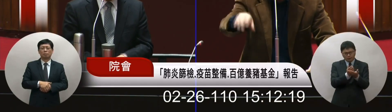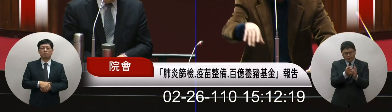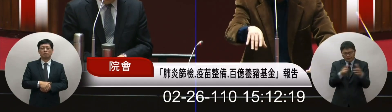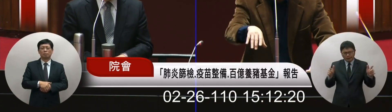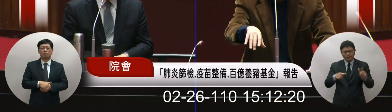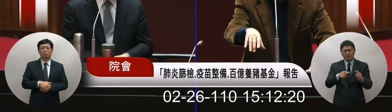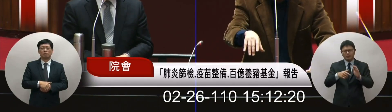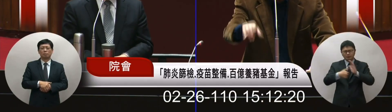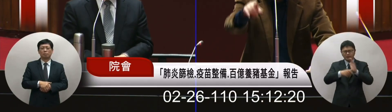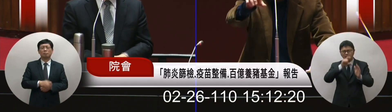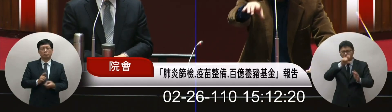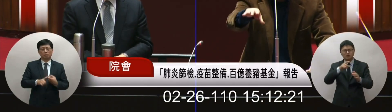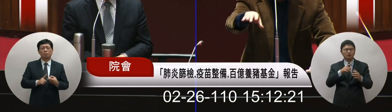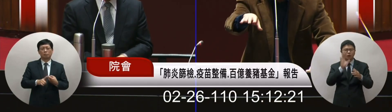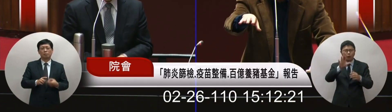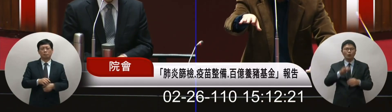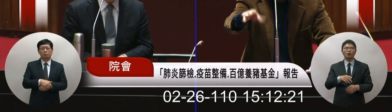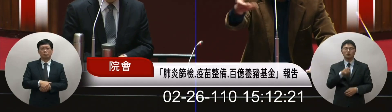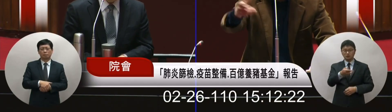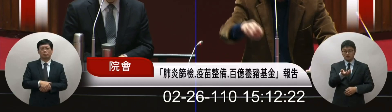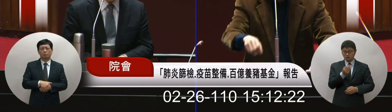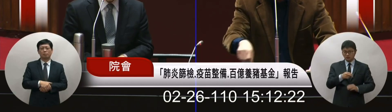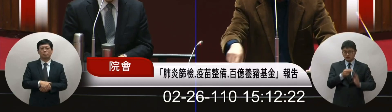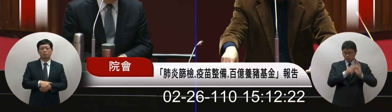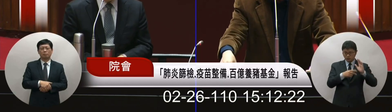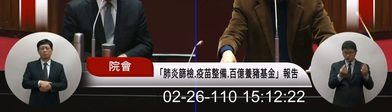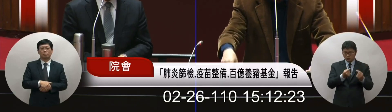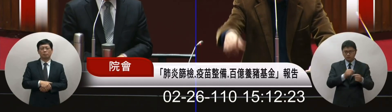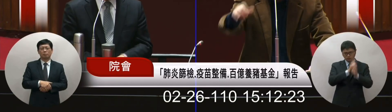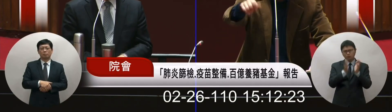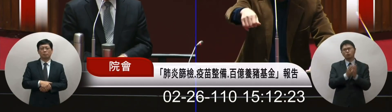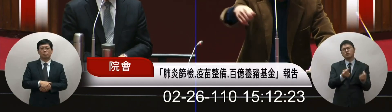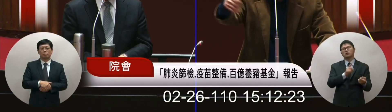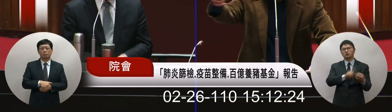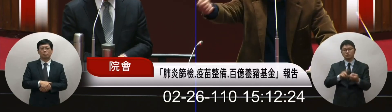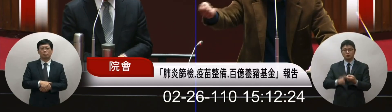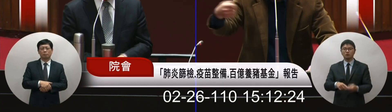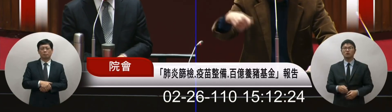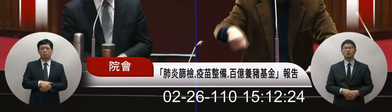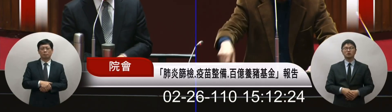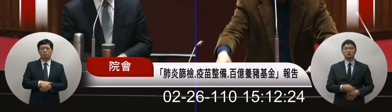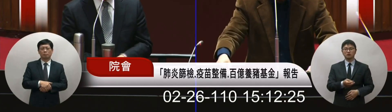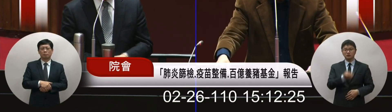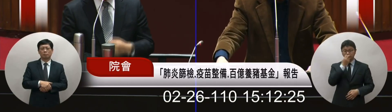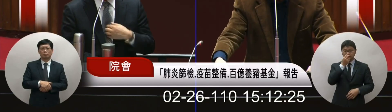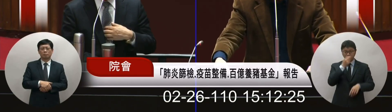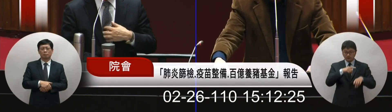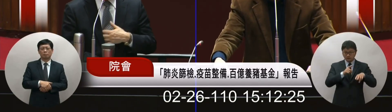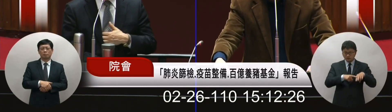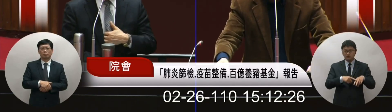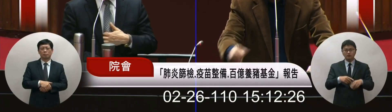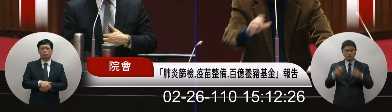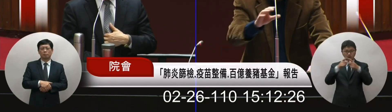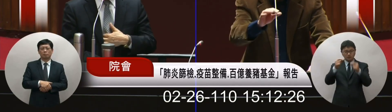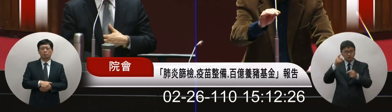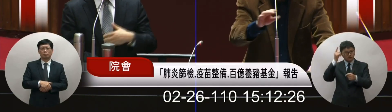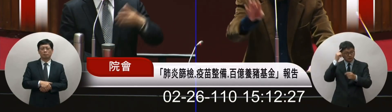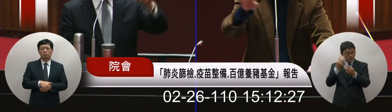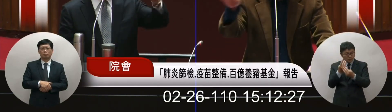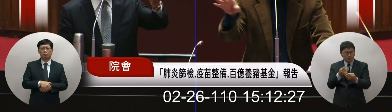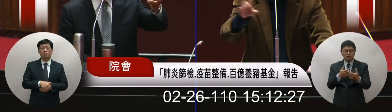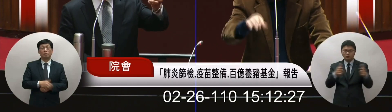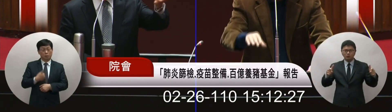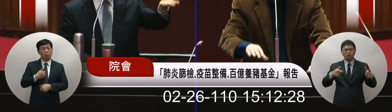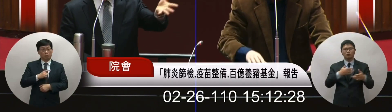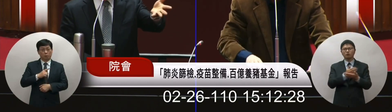染嘛，不是龙骨啦，好啊，你举的例子也都对啊，哦，就是香港脚啊，日本脑炎啊，吼种种都有